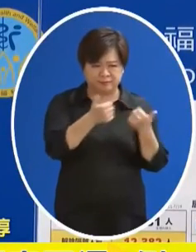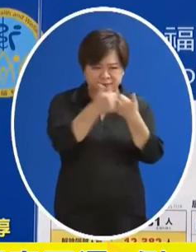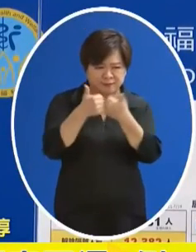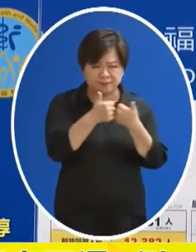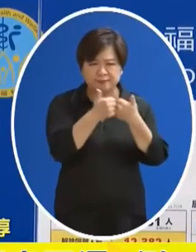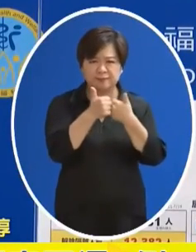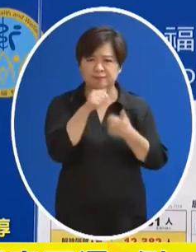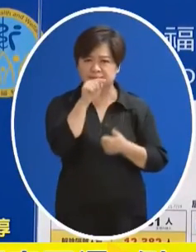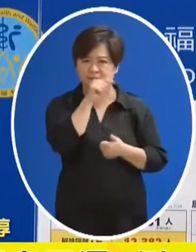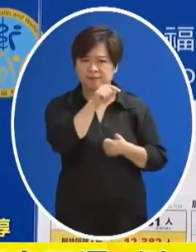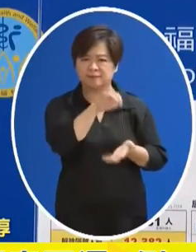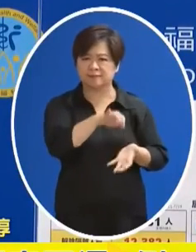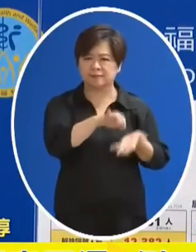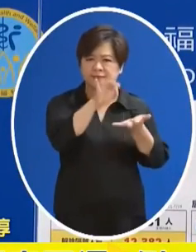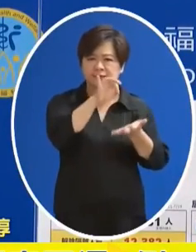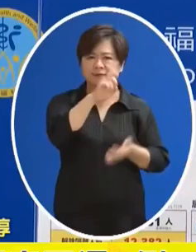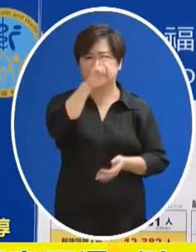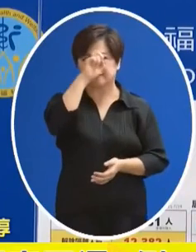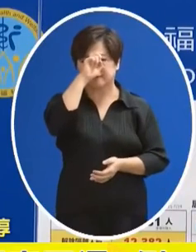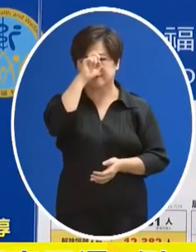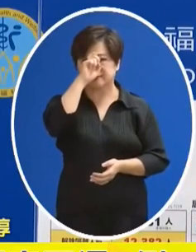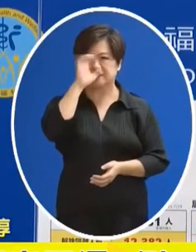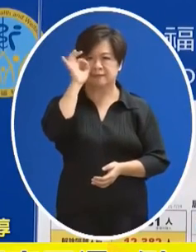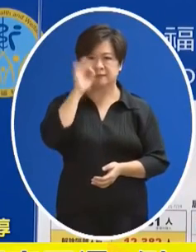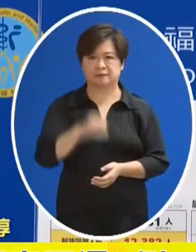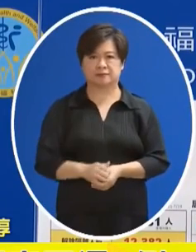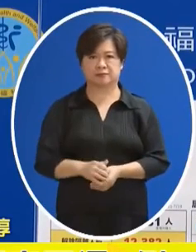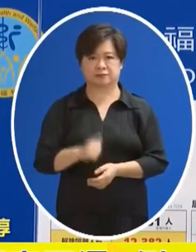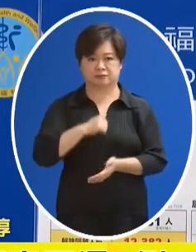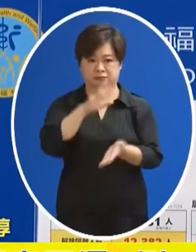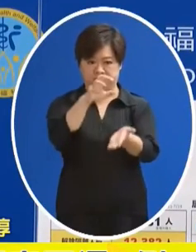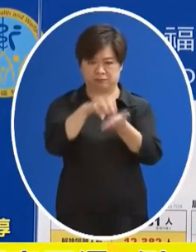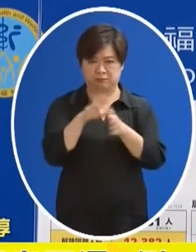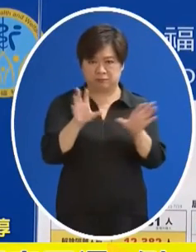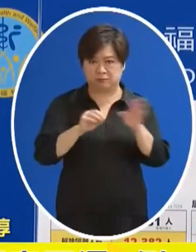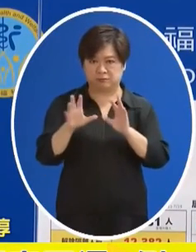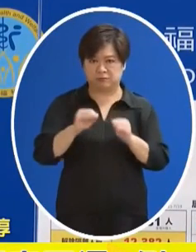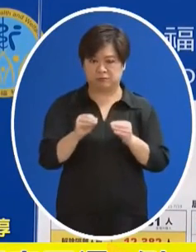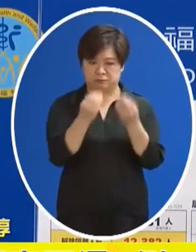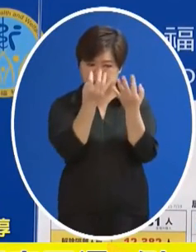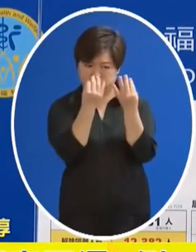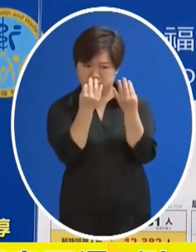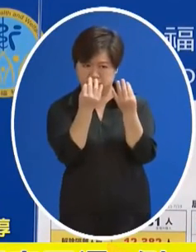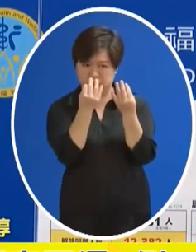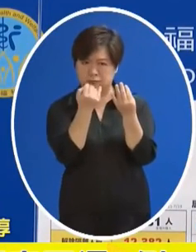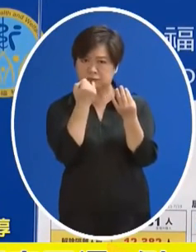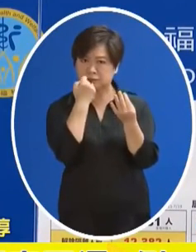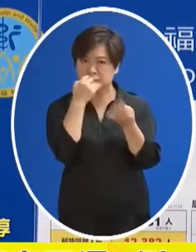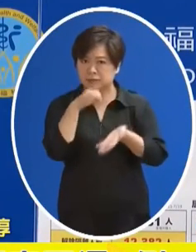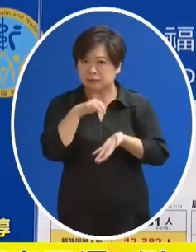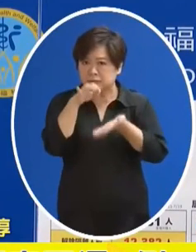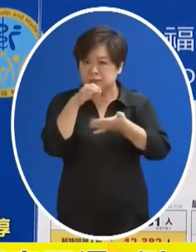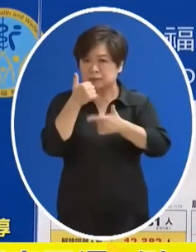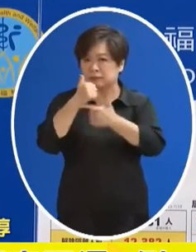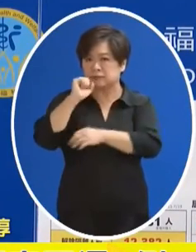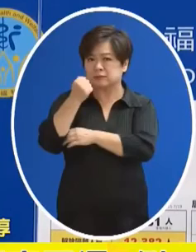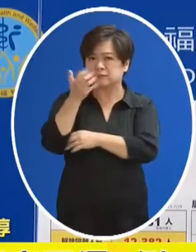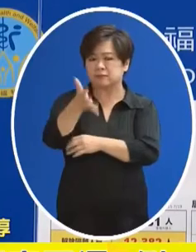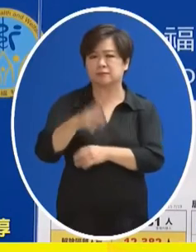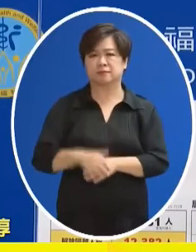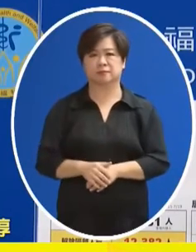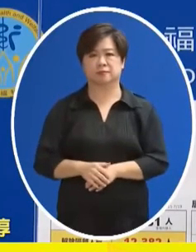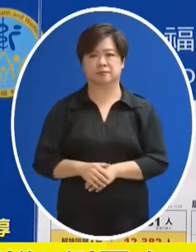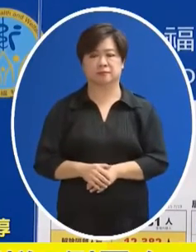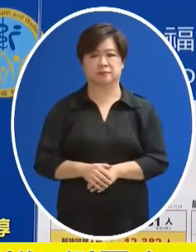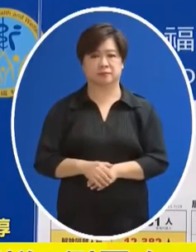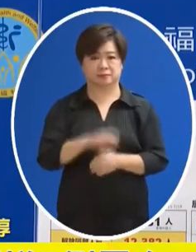时候，当然都是希望呢，我看有没有实证的资料，是不是可以做这样的一个建议嘛？哈。那这个实证资